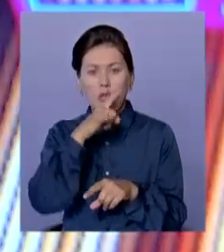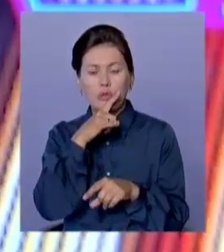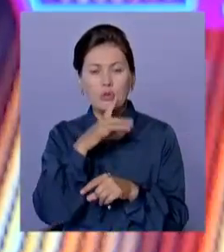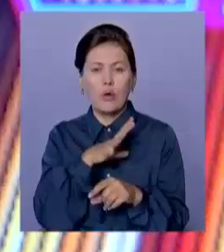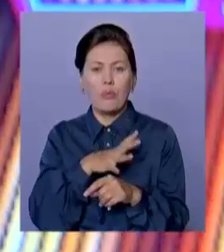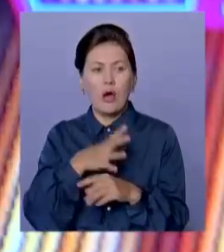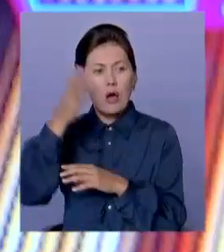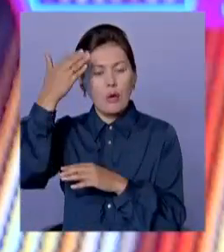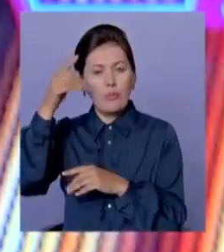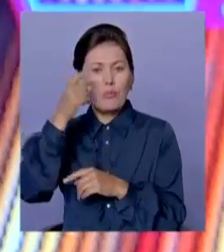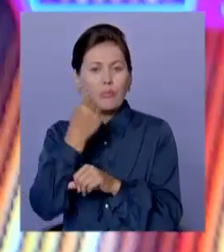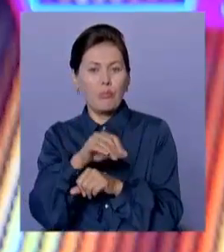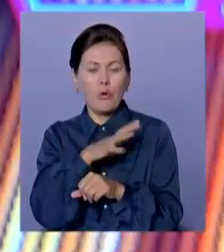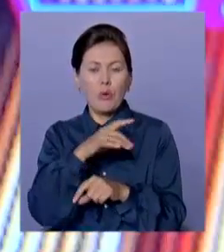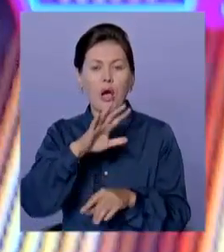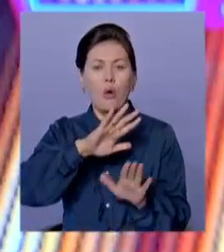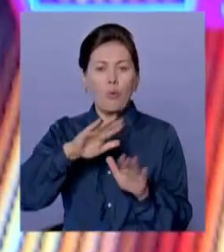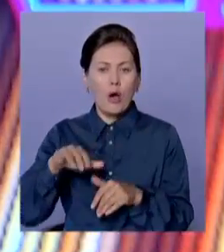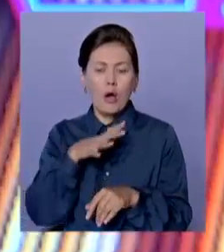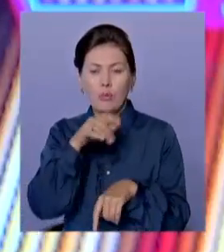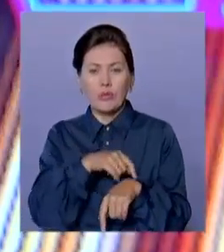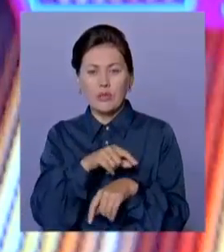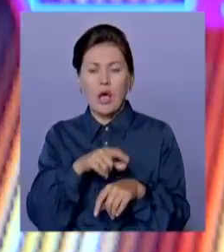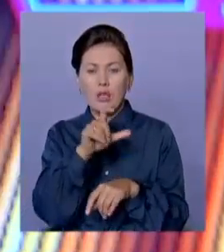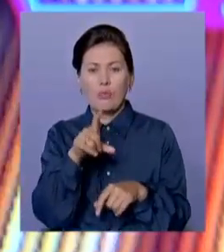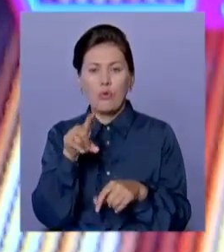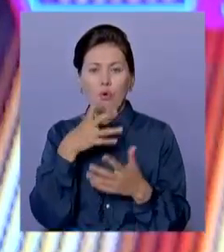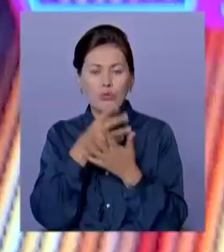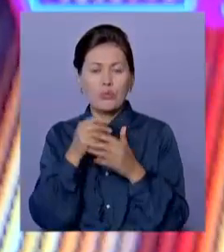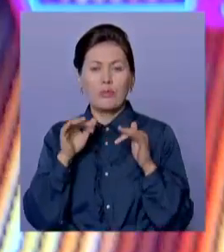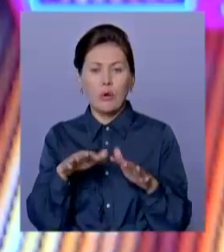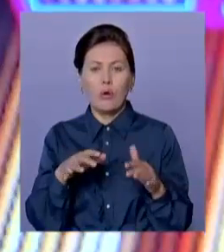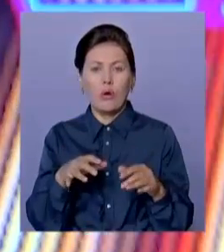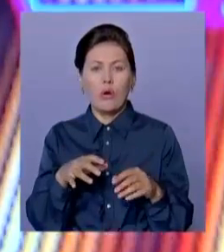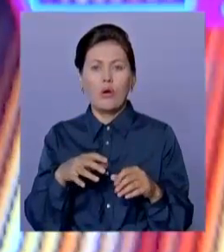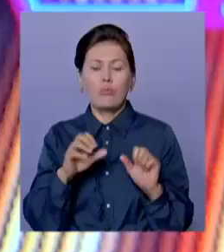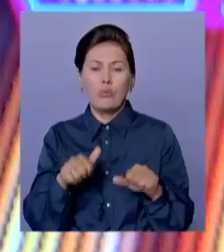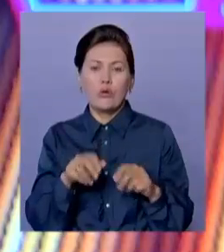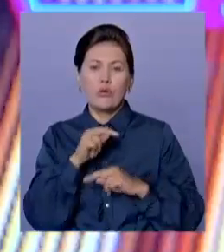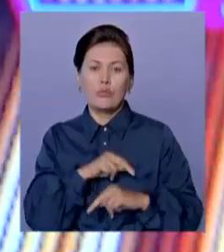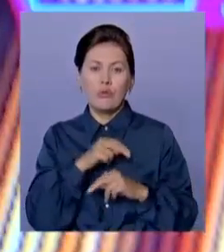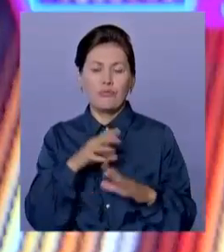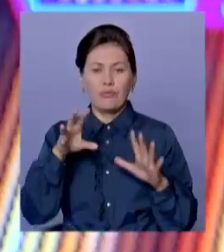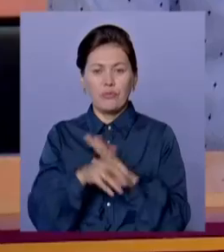көкке желбірету үшін. Кейін біраз адам өз жөндерімен кетіп қалса, біраз еңбек талаға шашылып қалмай ма?